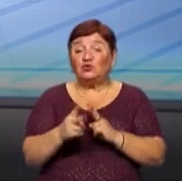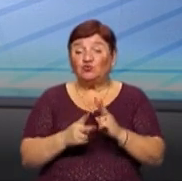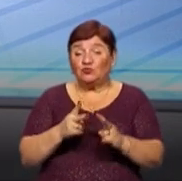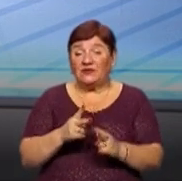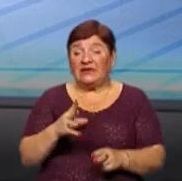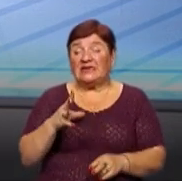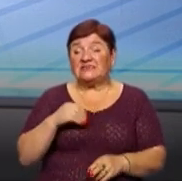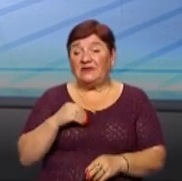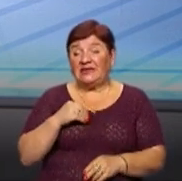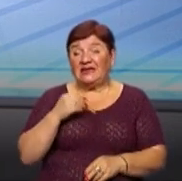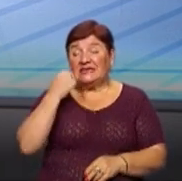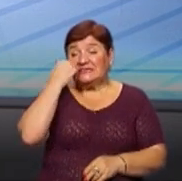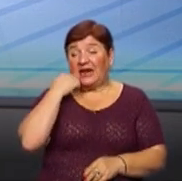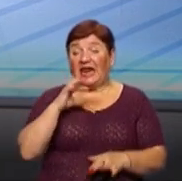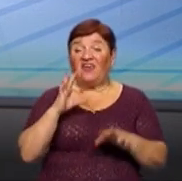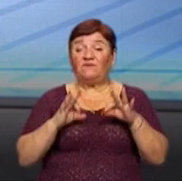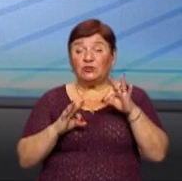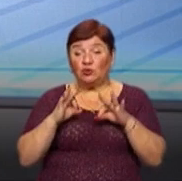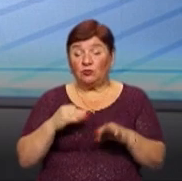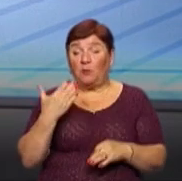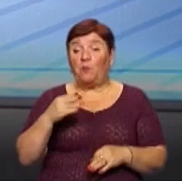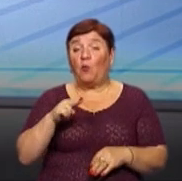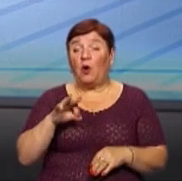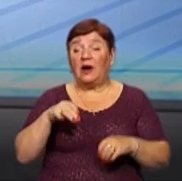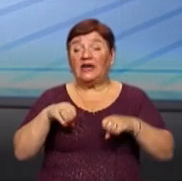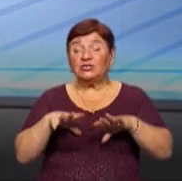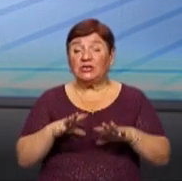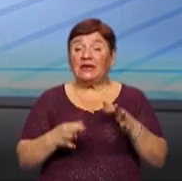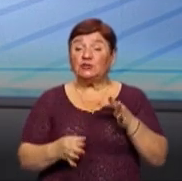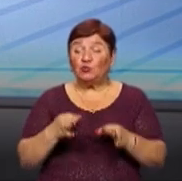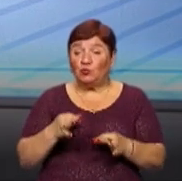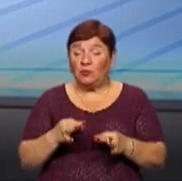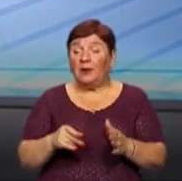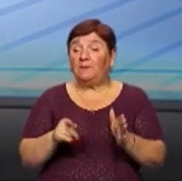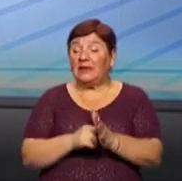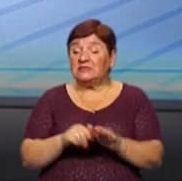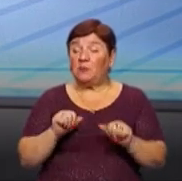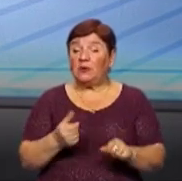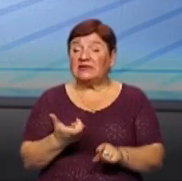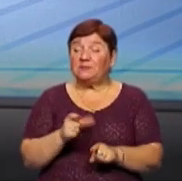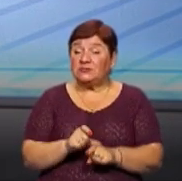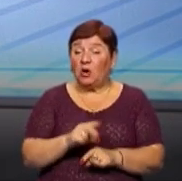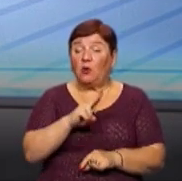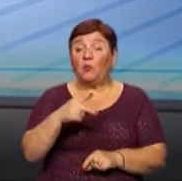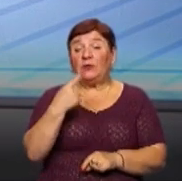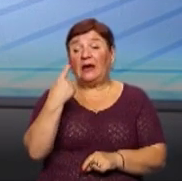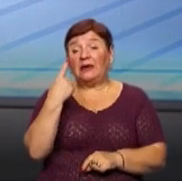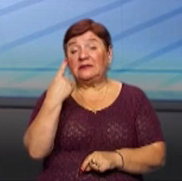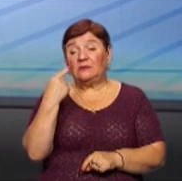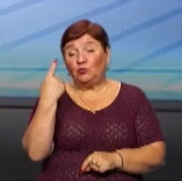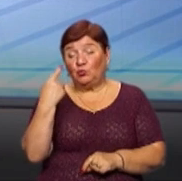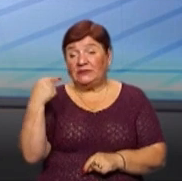вірніше свій старий відсоток. Їх по рішеннях суду пенсія могла збільшитися на певну суму. Кого на 1000, кого на 200,